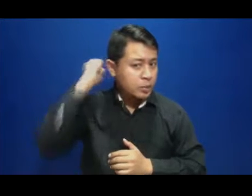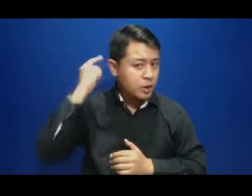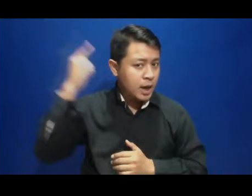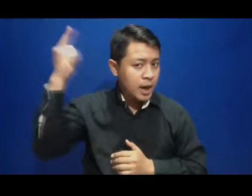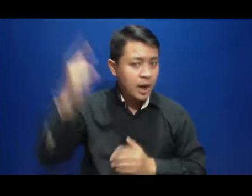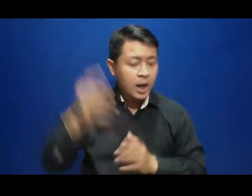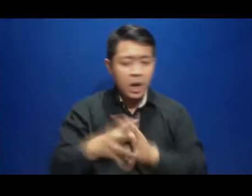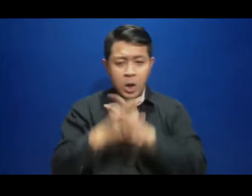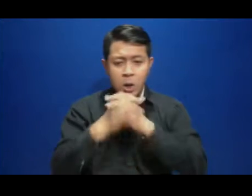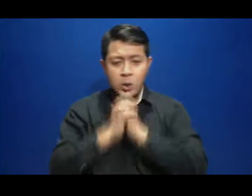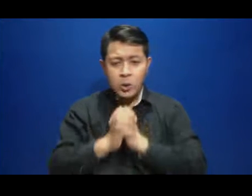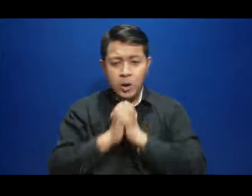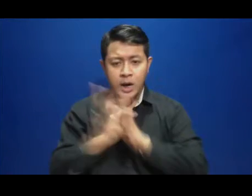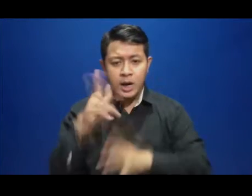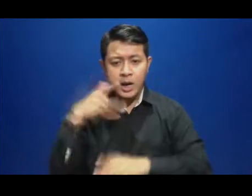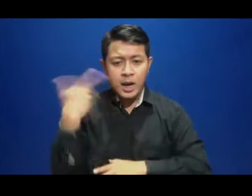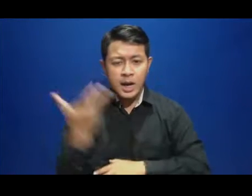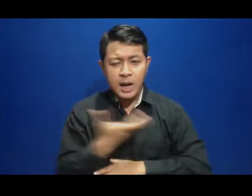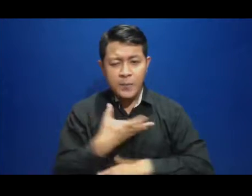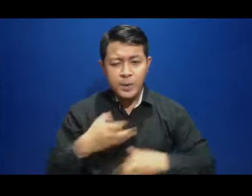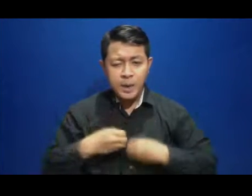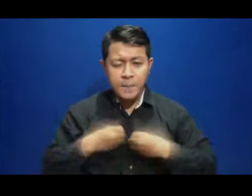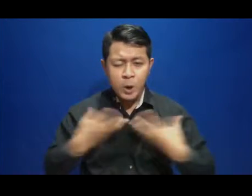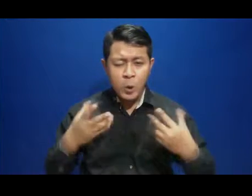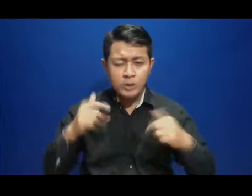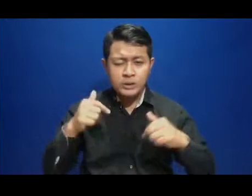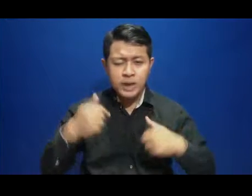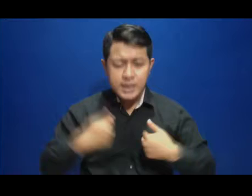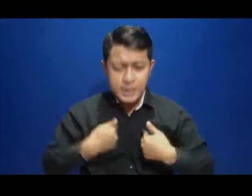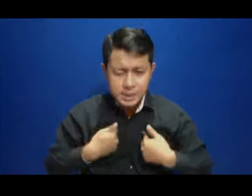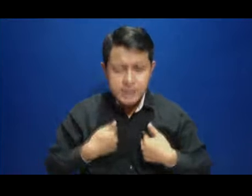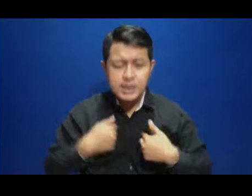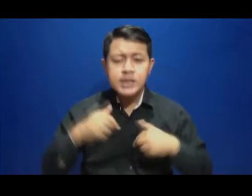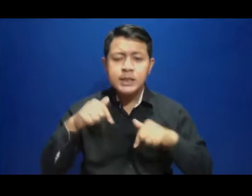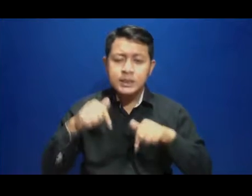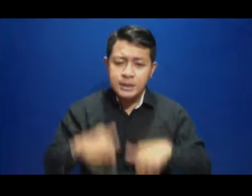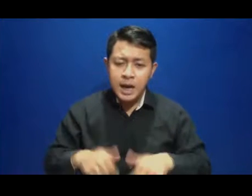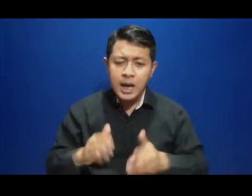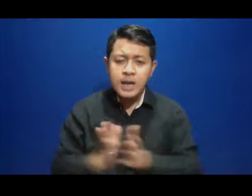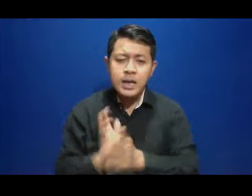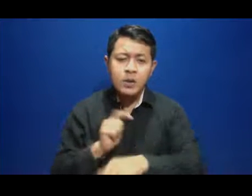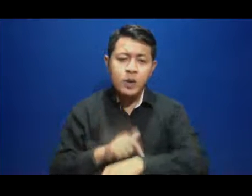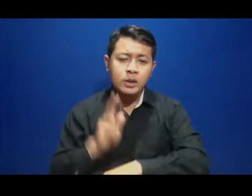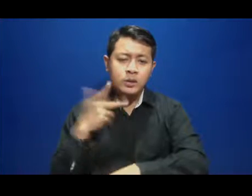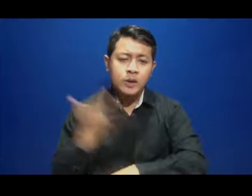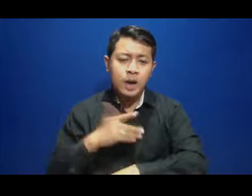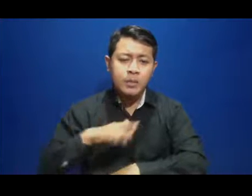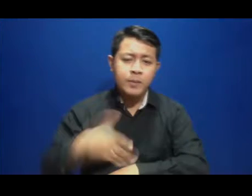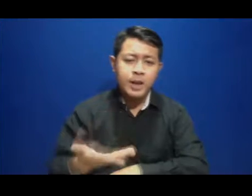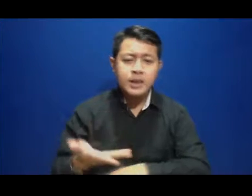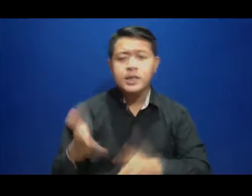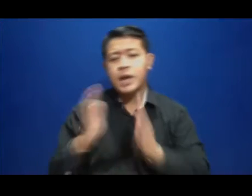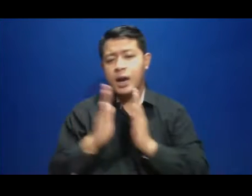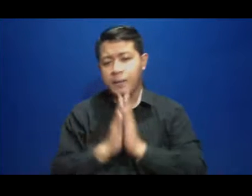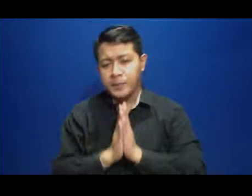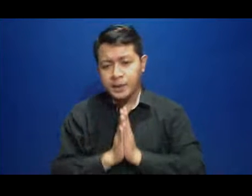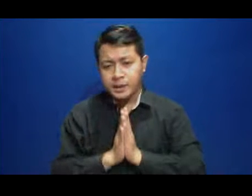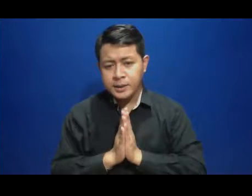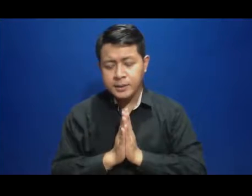Allah, doakanlah kami yang berdosa ini, sekarang dan waktu kami mati. Amin.